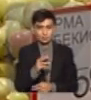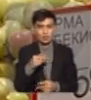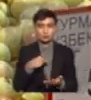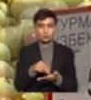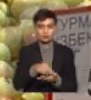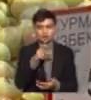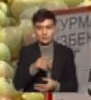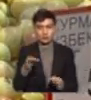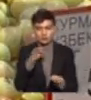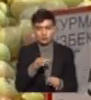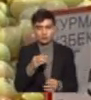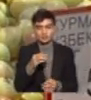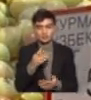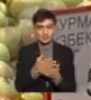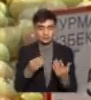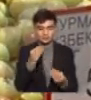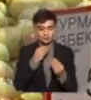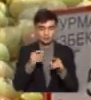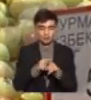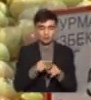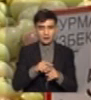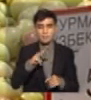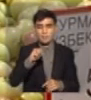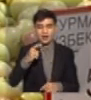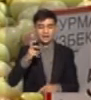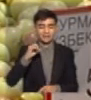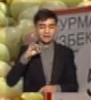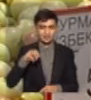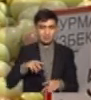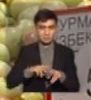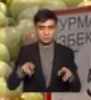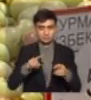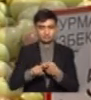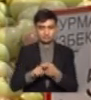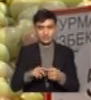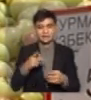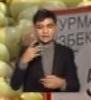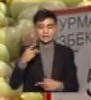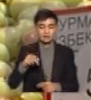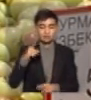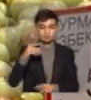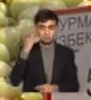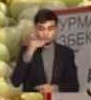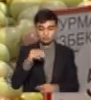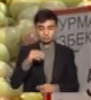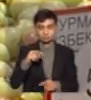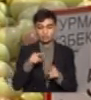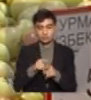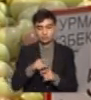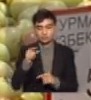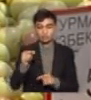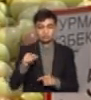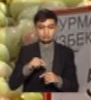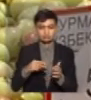покупателя. Значимые продукты – это магнит для любой сети, когда там хорошие цены, хорошее качество. Это притягивает